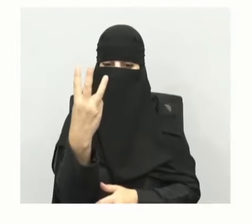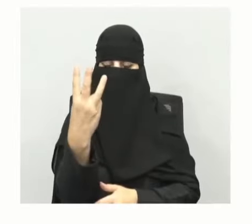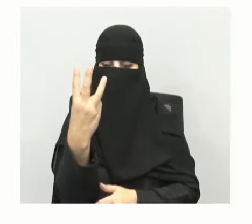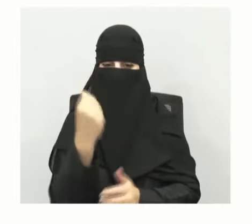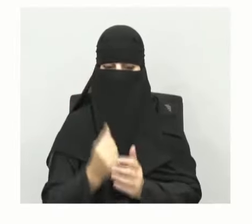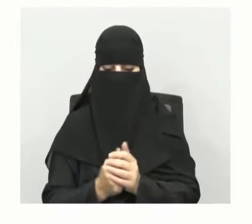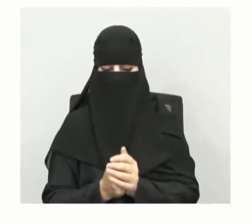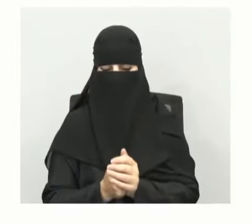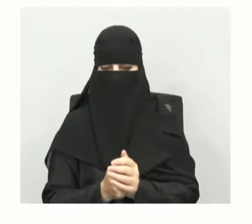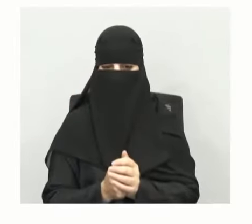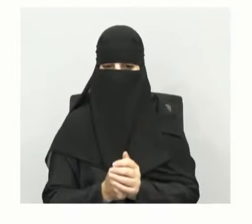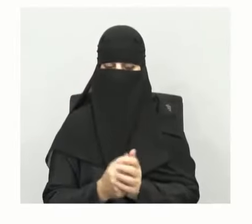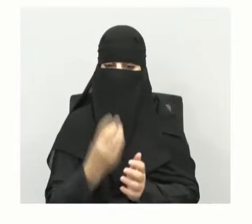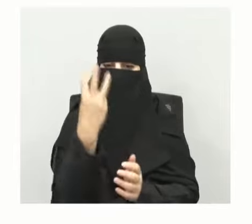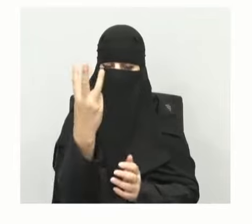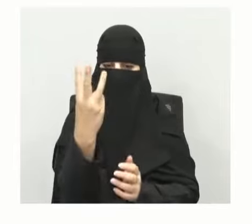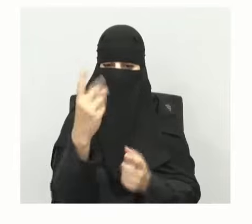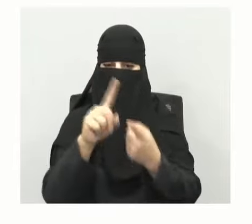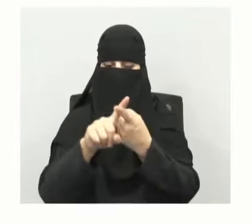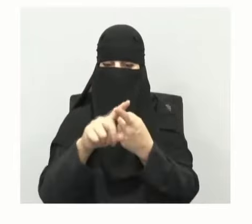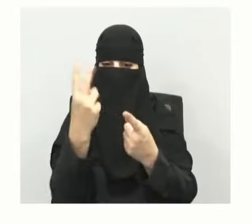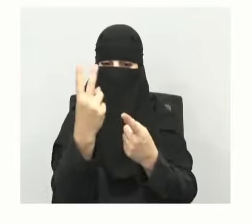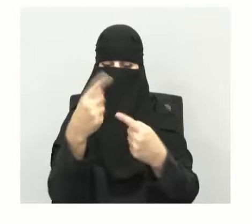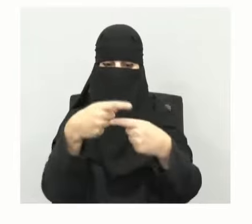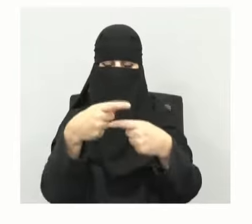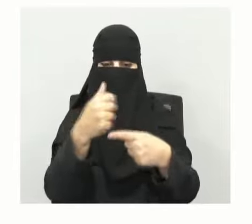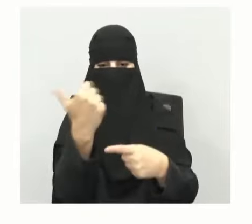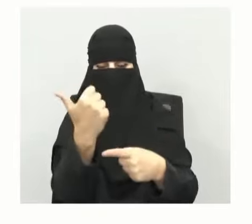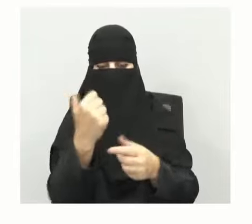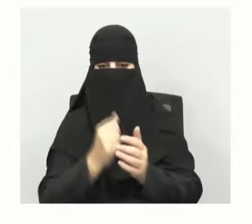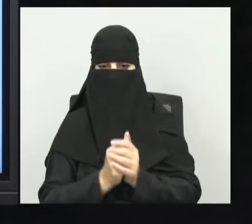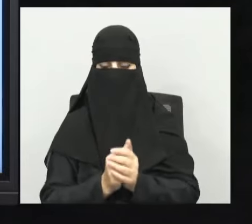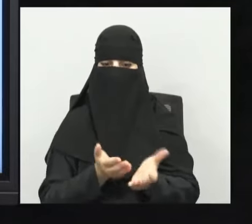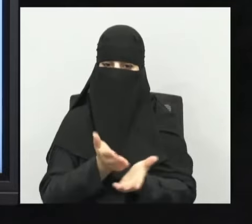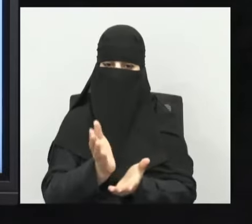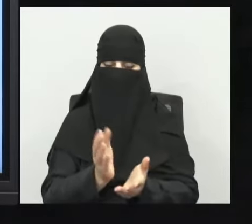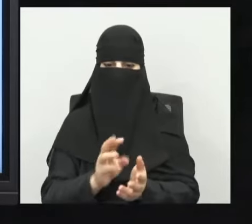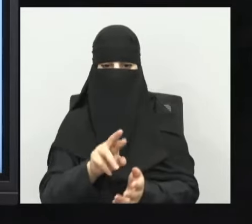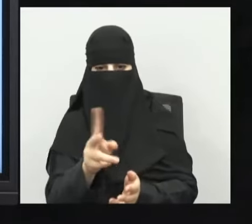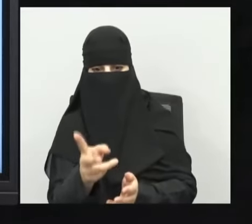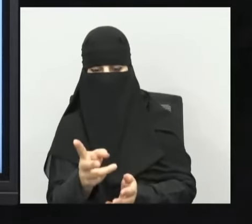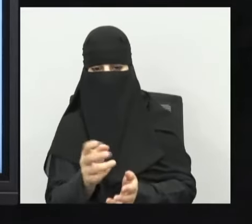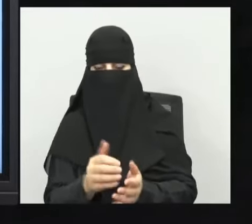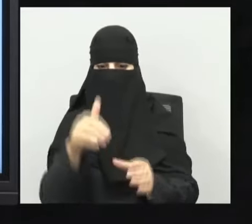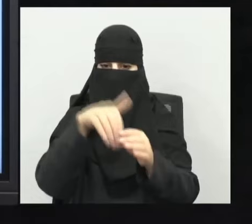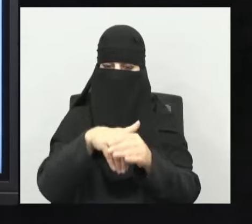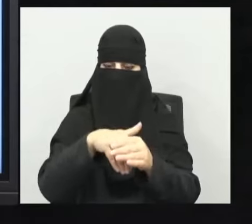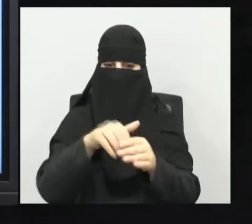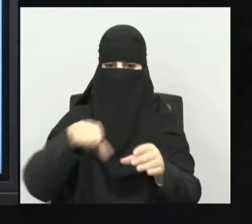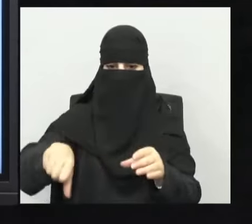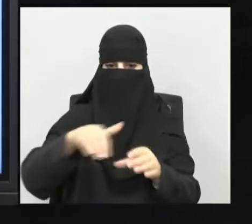فيكم يا ابطال الله يسعدكم اذا ثلاثه مضروبه في اثنين تساوي سته دائما نفرق بين المدخله